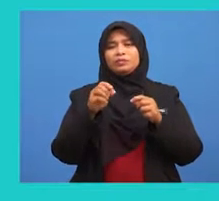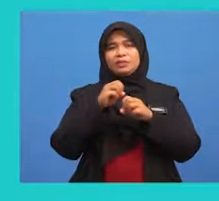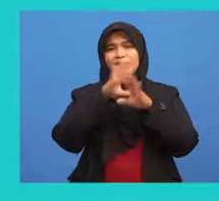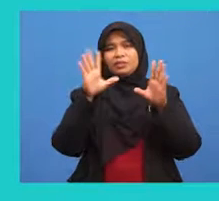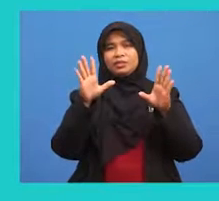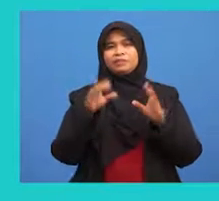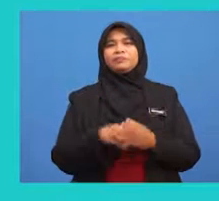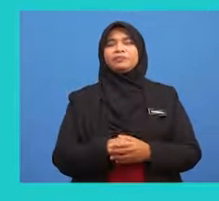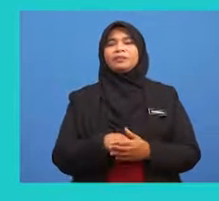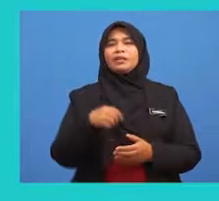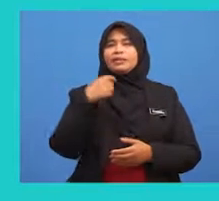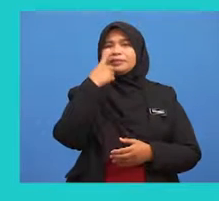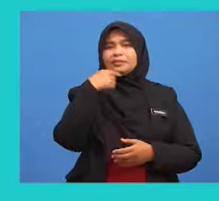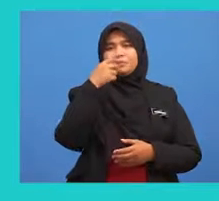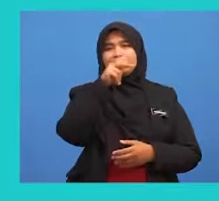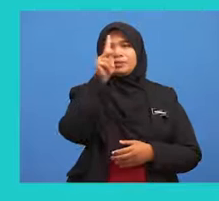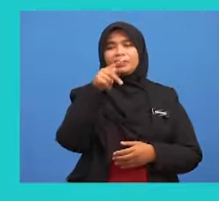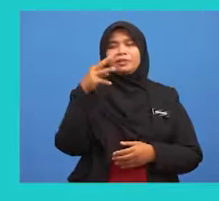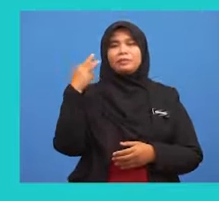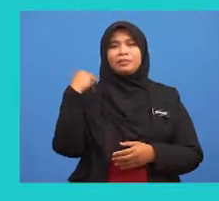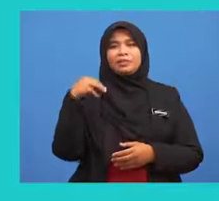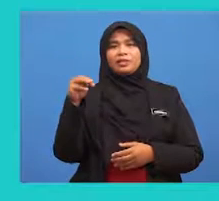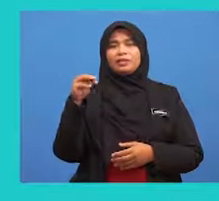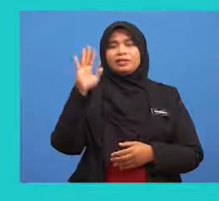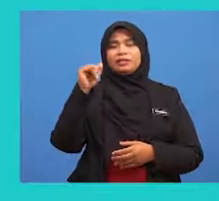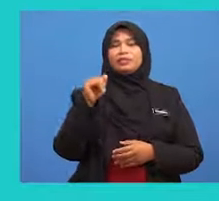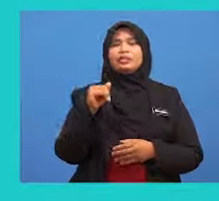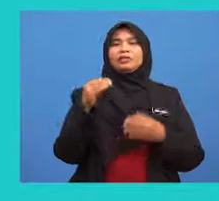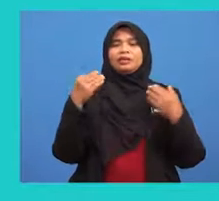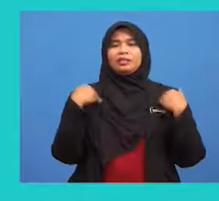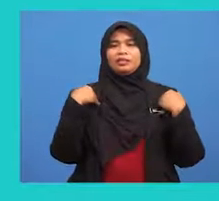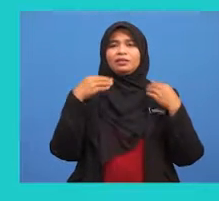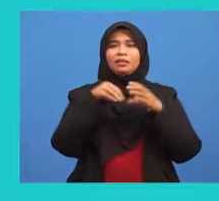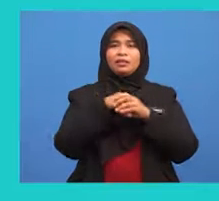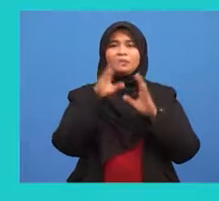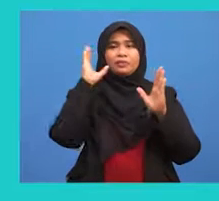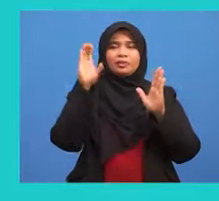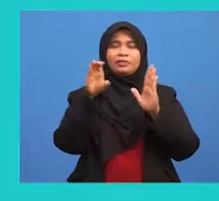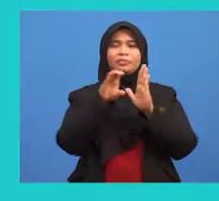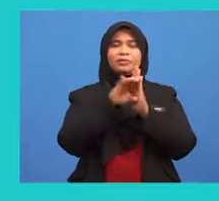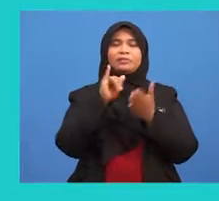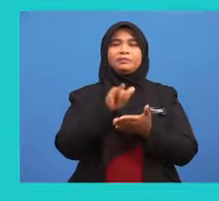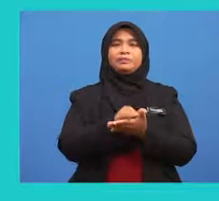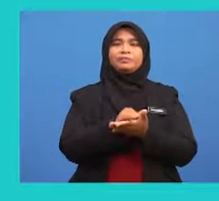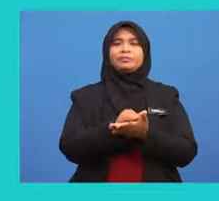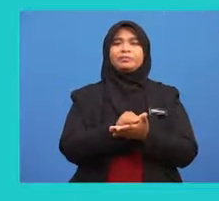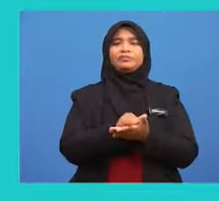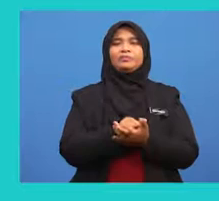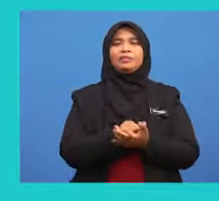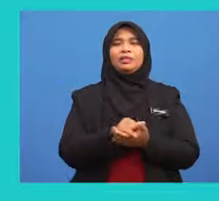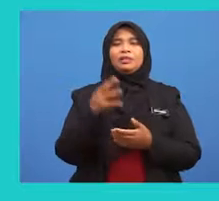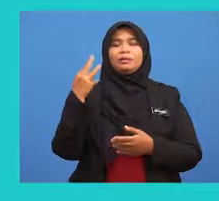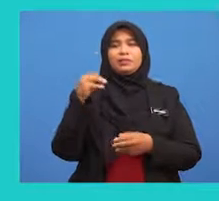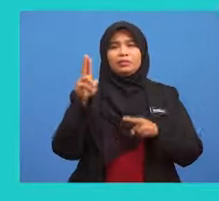nyatakan siapakah mereka yang berada dalam gambar tersebut.